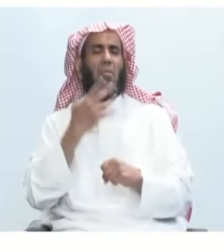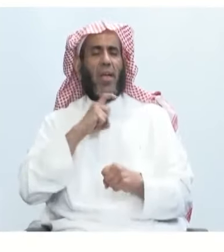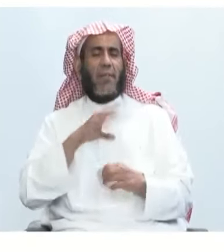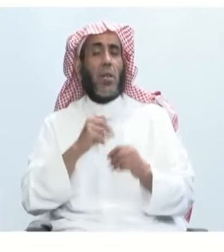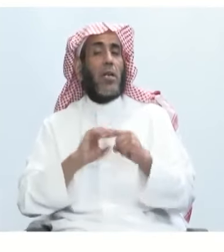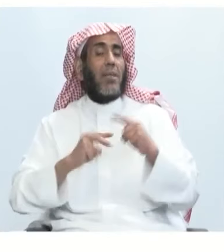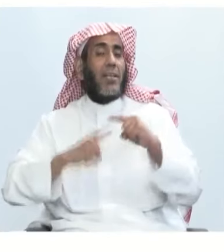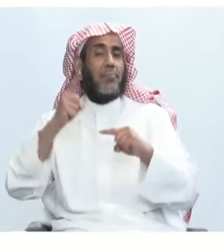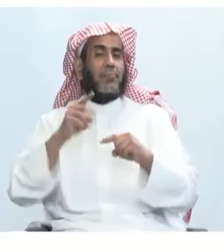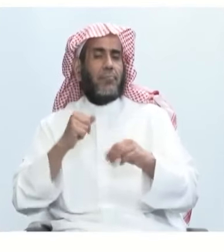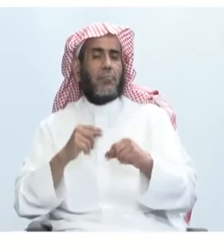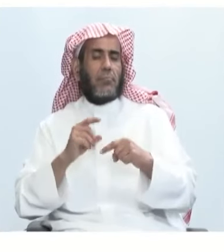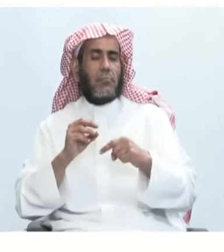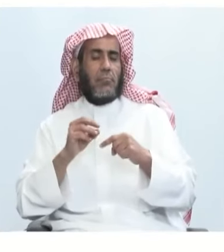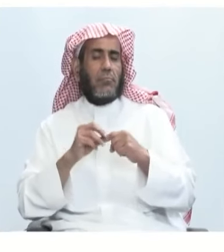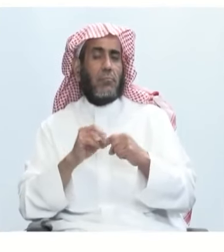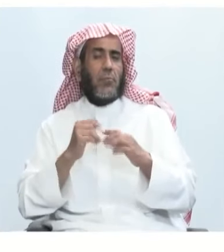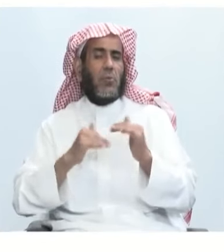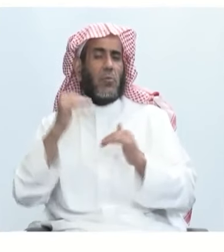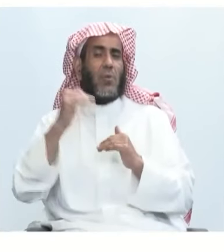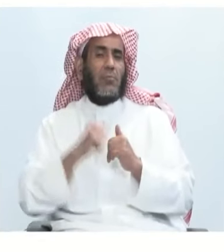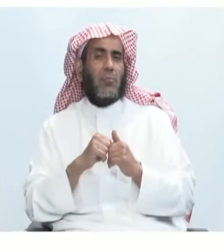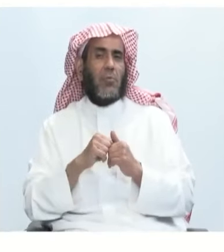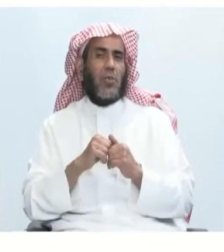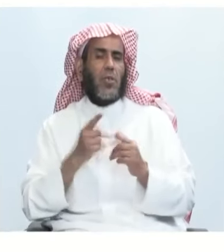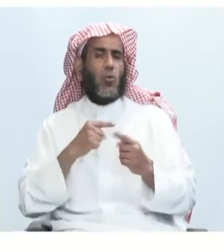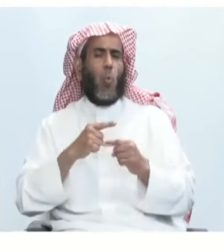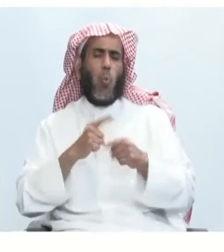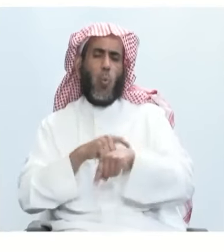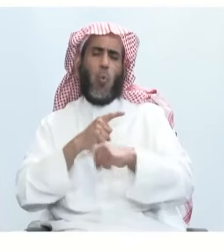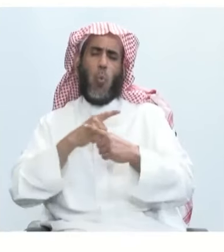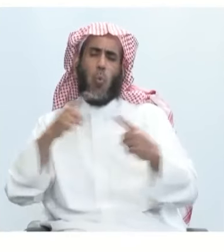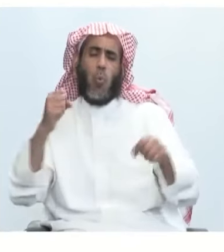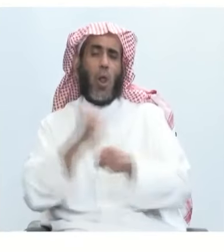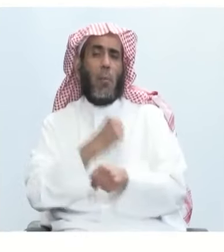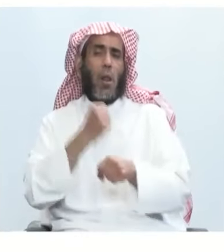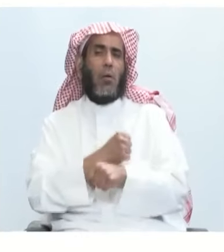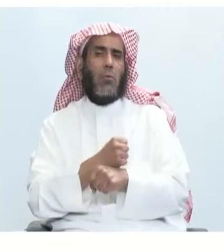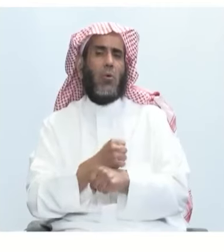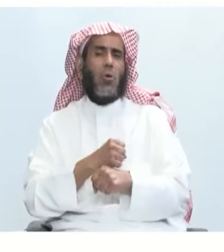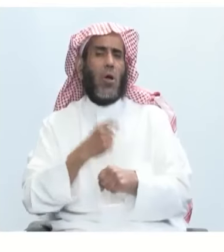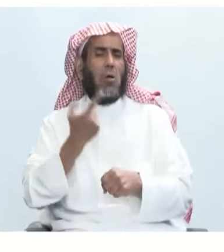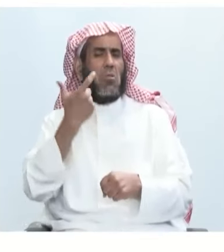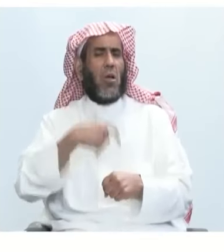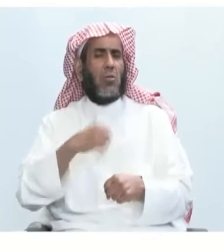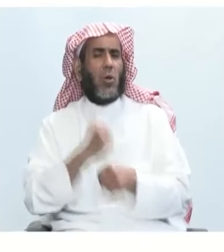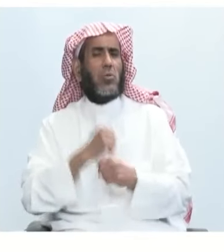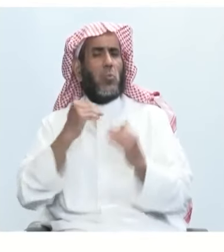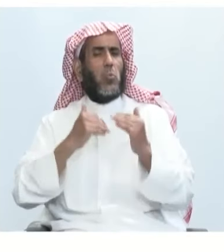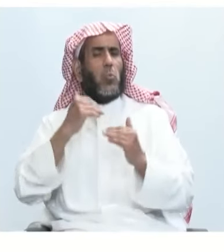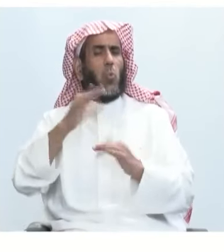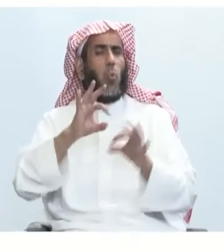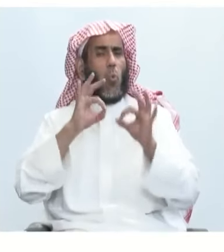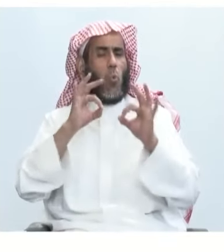الايجابيات ايضا من سلبيات عفوا لذات المستوى العالي تقول تحتاج الى وقت طويل للعمل على الذات حتى يتقنها